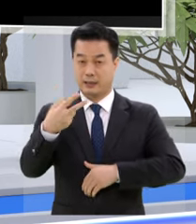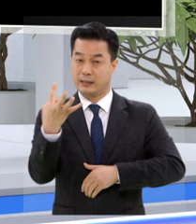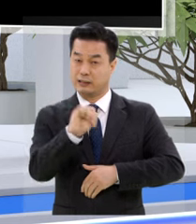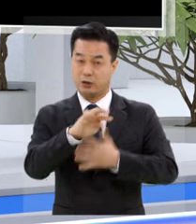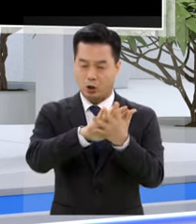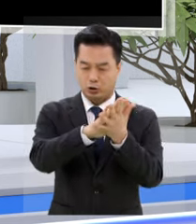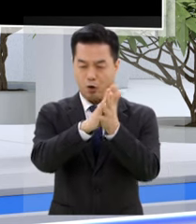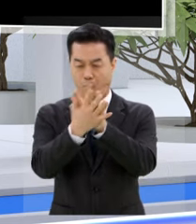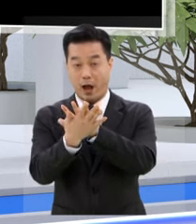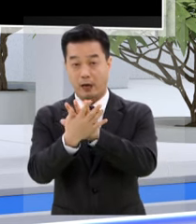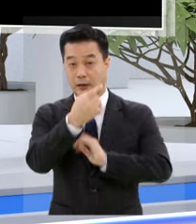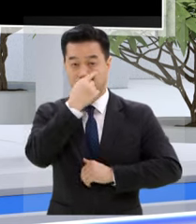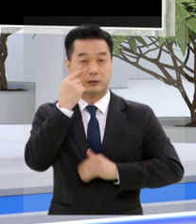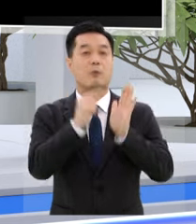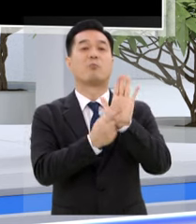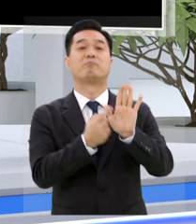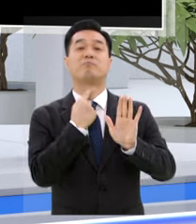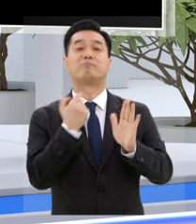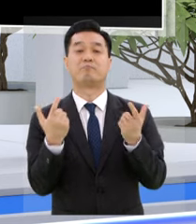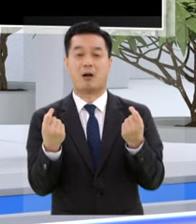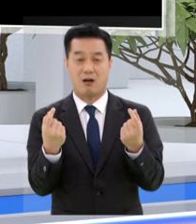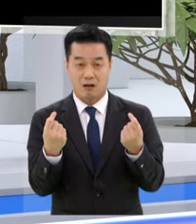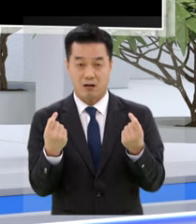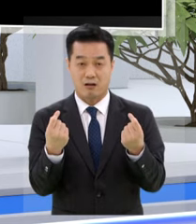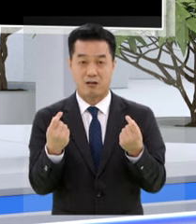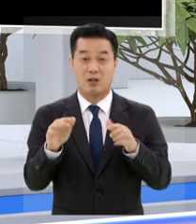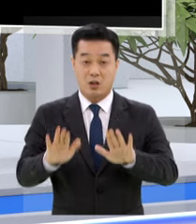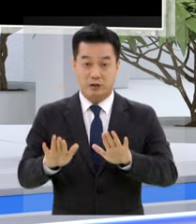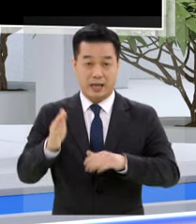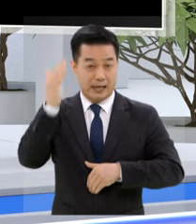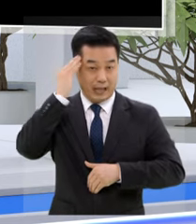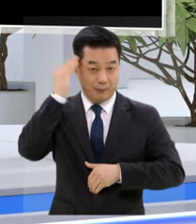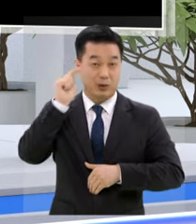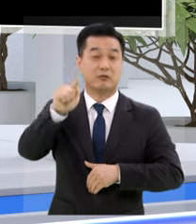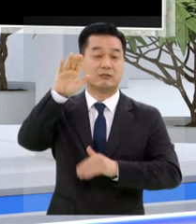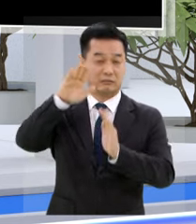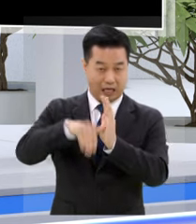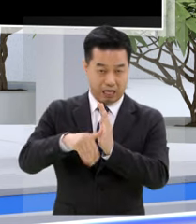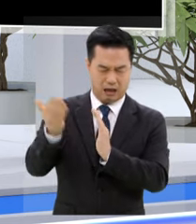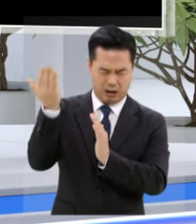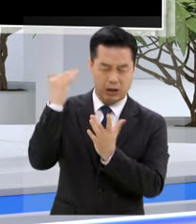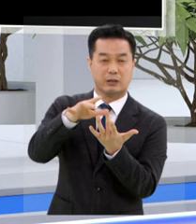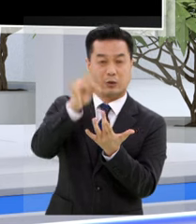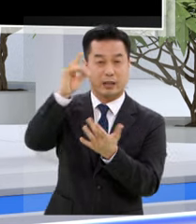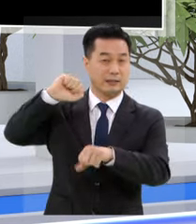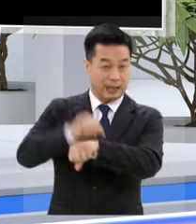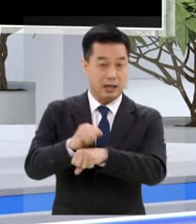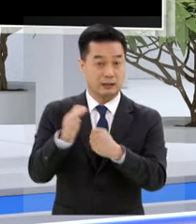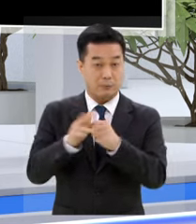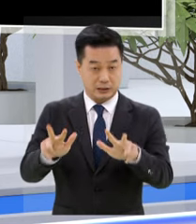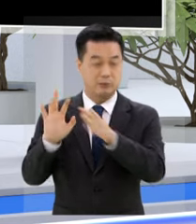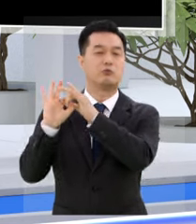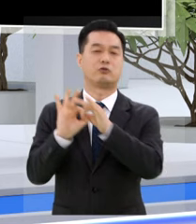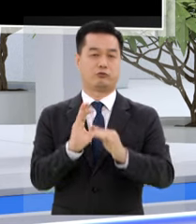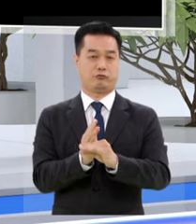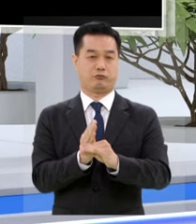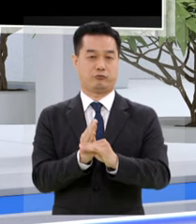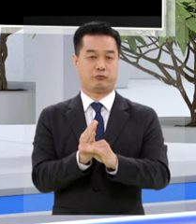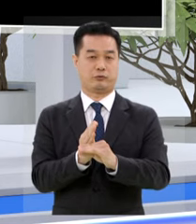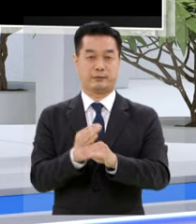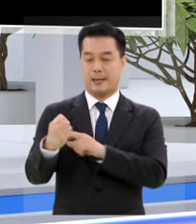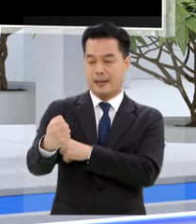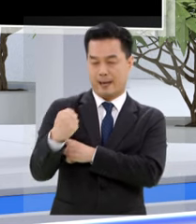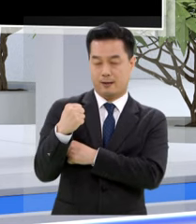증명됐습니다 현재 대한민국은 그때 선택으로 유지되고 있는 것입니다 이제 에너지